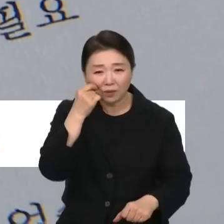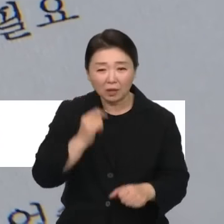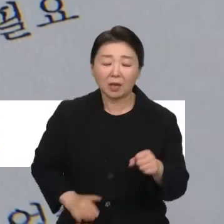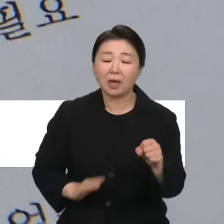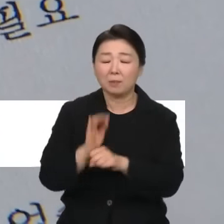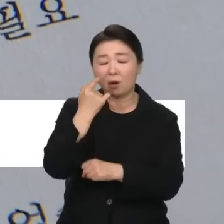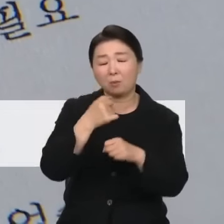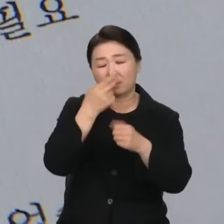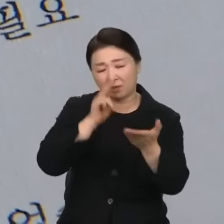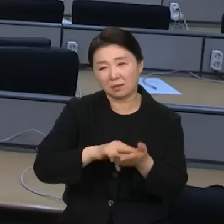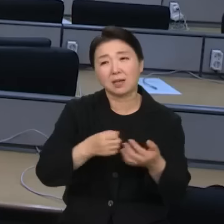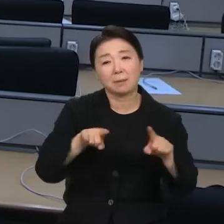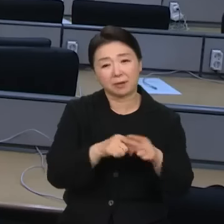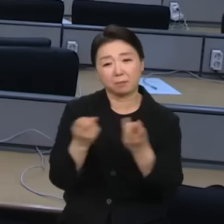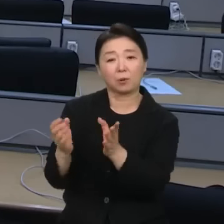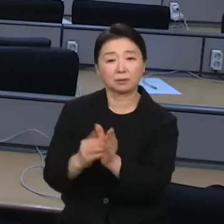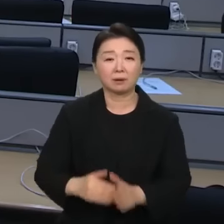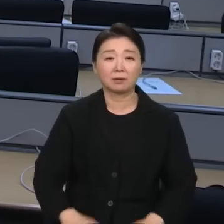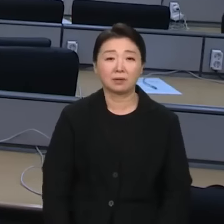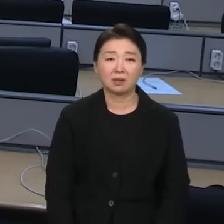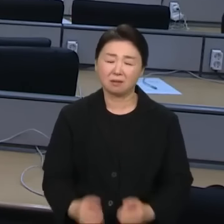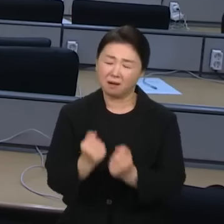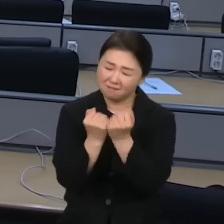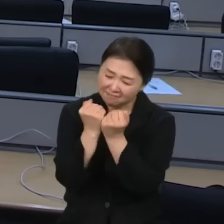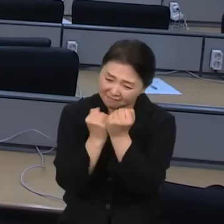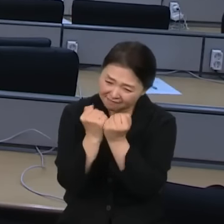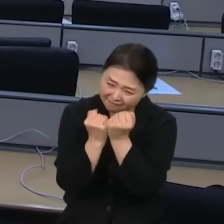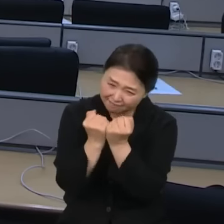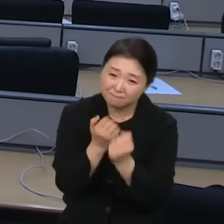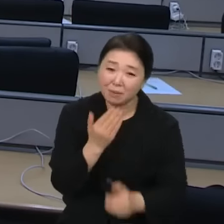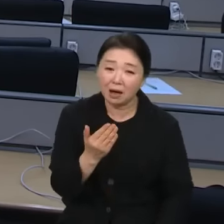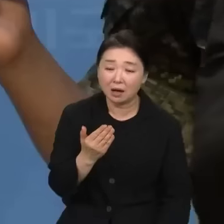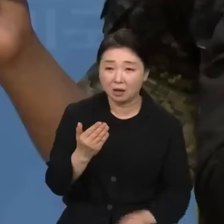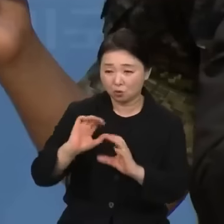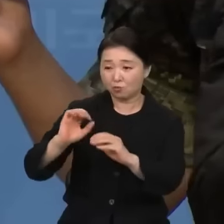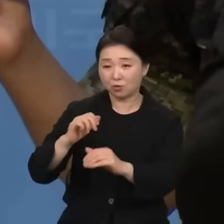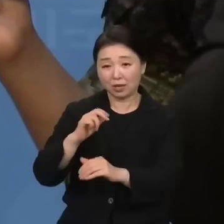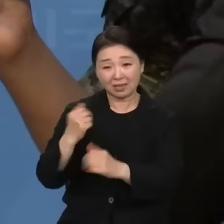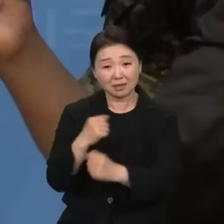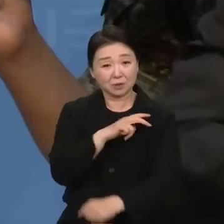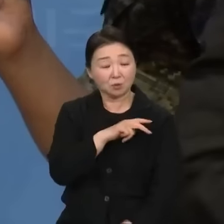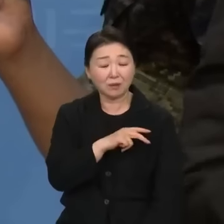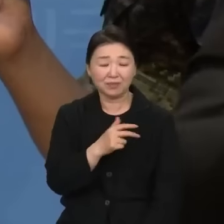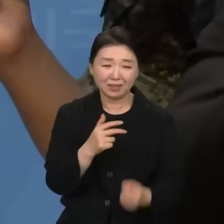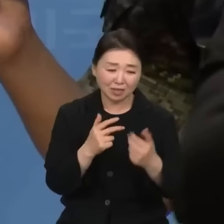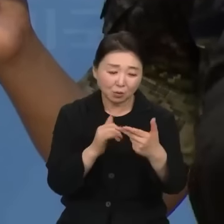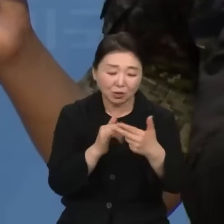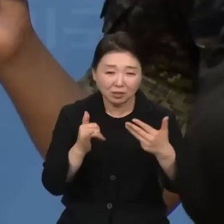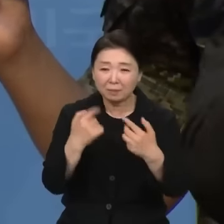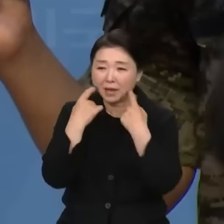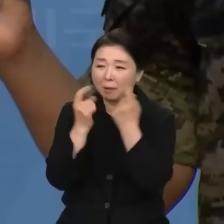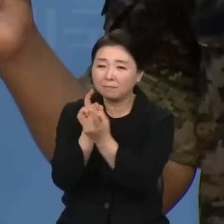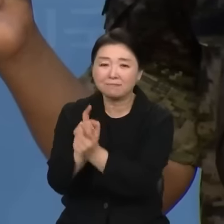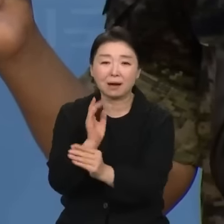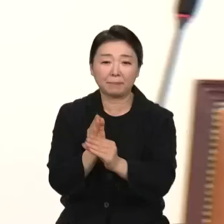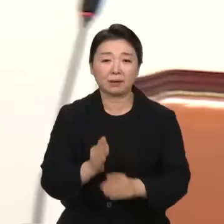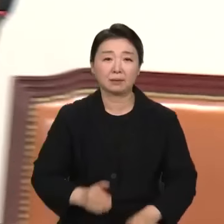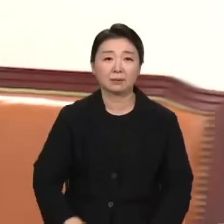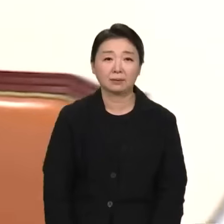편지도 함께 보냈습니다. 또 설득이 가능할 것 같은 국민의힘 의원 7, 8명도 개별 접촉 중이라고